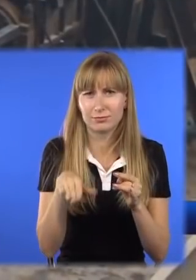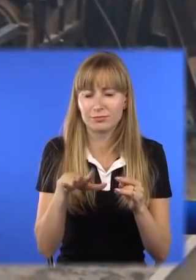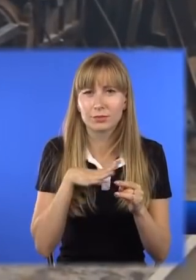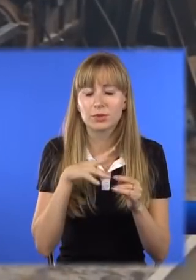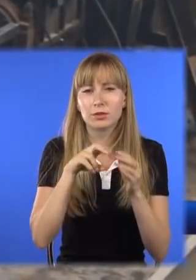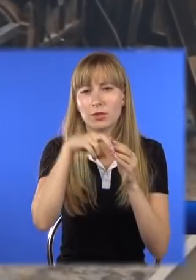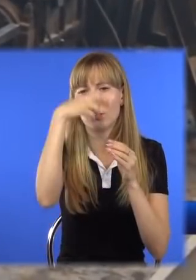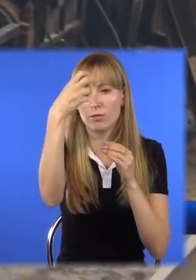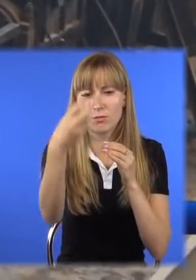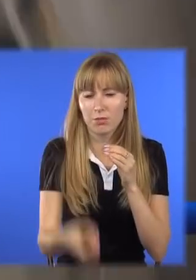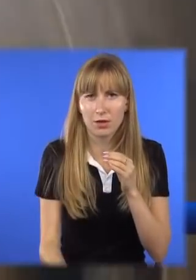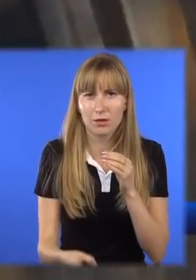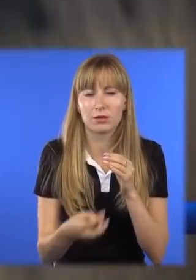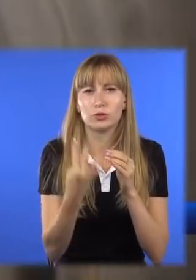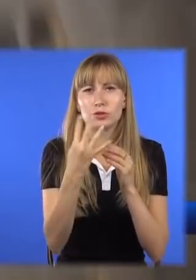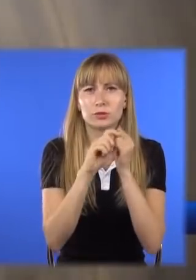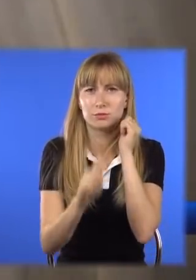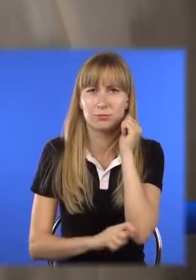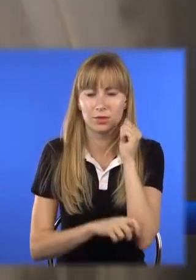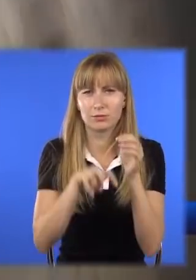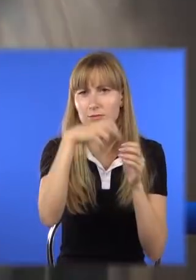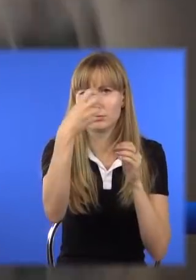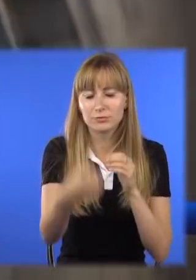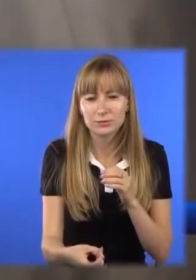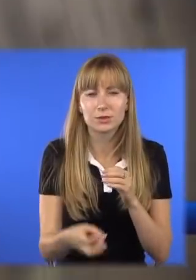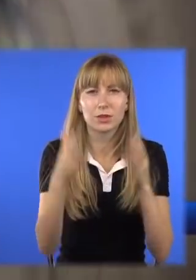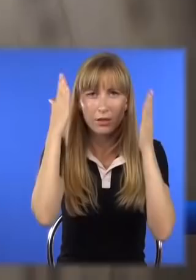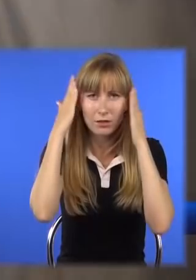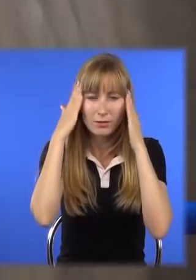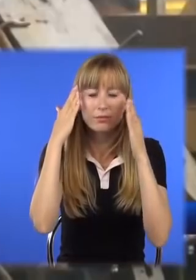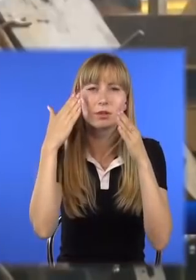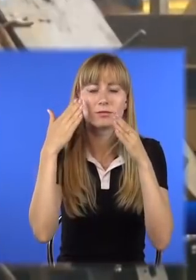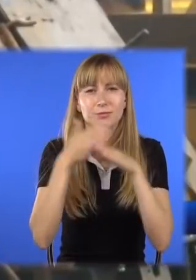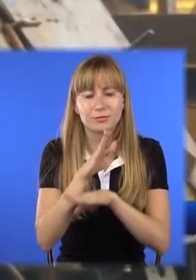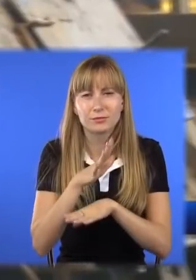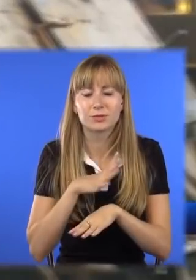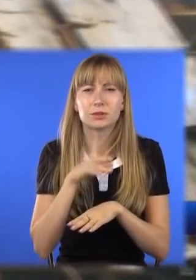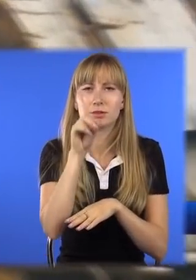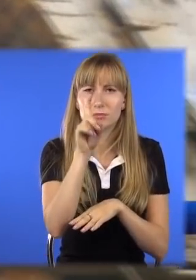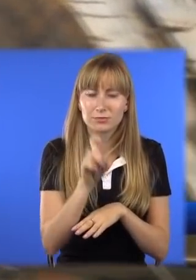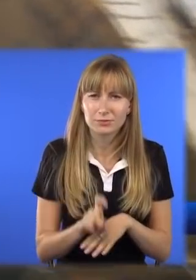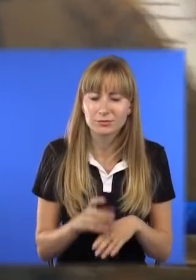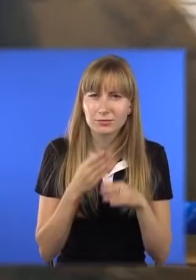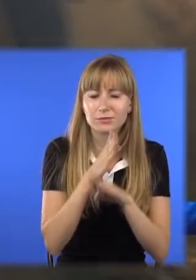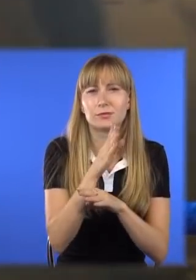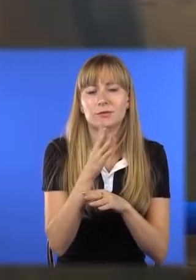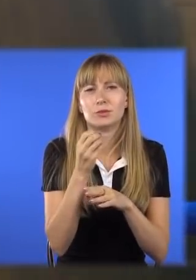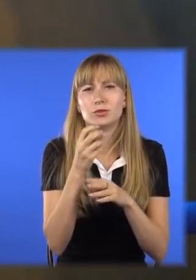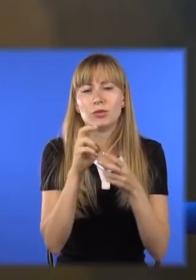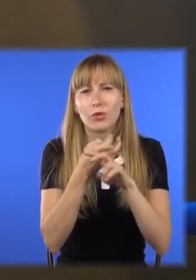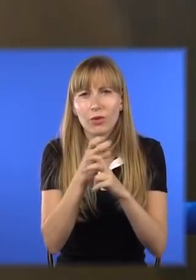Він отримав забій головного мозку, шийного відділу хребта, кісток, а також численні перелами ребер.